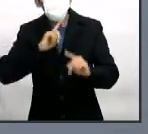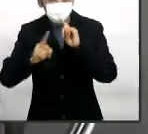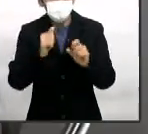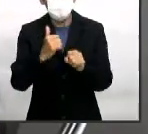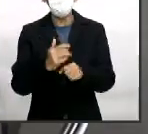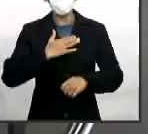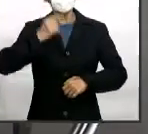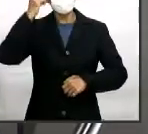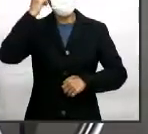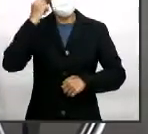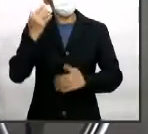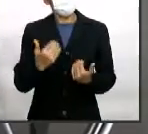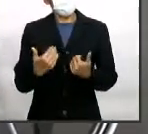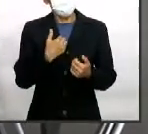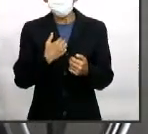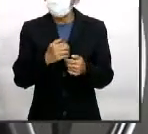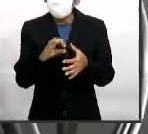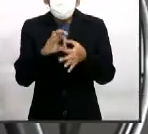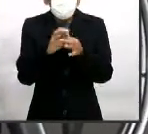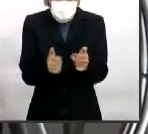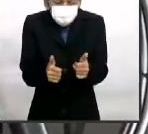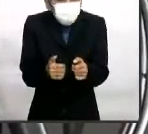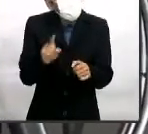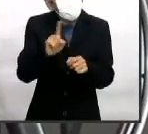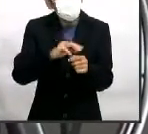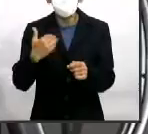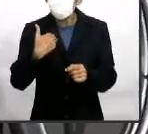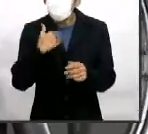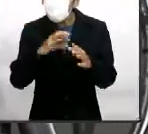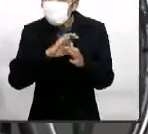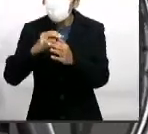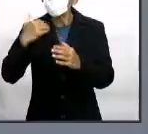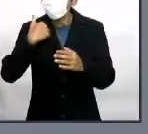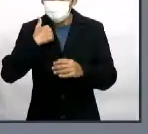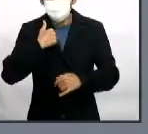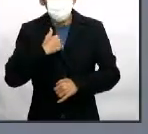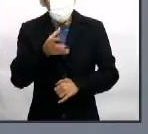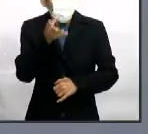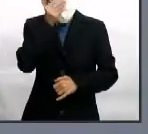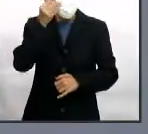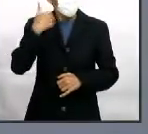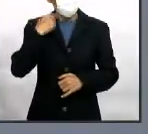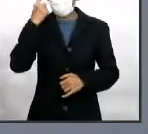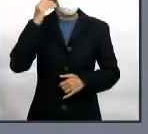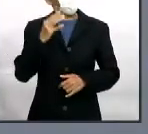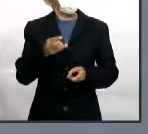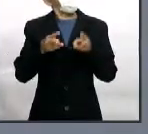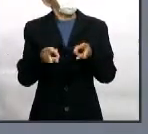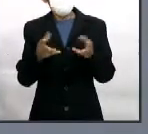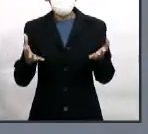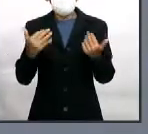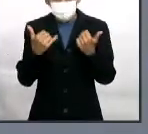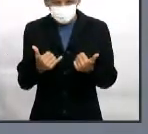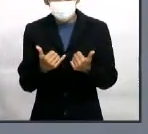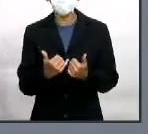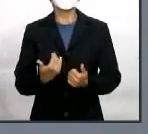ะคุณผู้ชมผมเชื่อว่าน่าจะสงสัยแล้วอะไรคืออีสปอร์ตนะคำนี้จริงๆอ่ะมันน่าจะเชื่อว่าน่าจะเคยได้ยินแหละแต่ยังไม่เข้าใจในแก่นแท้ของมันวันนี้